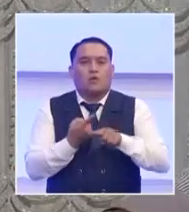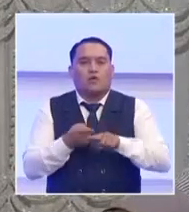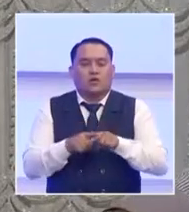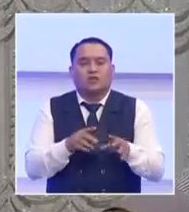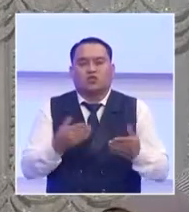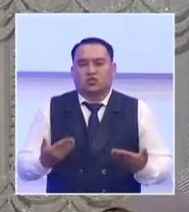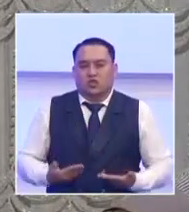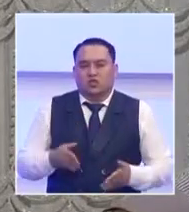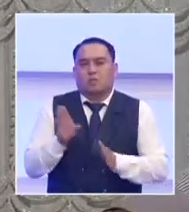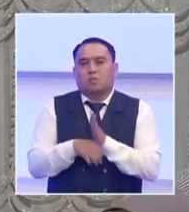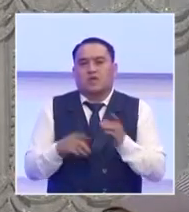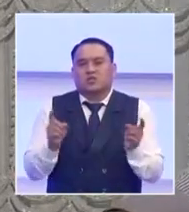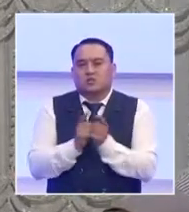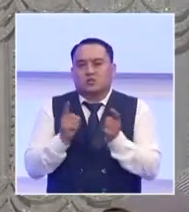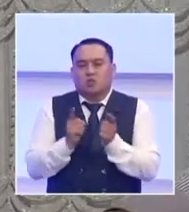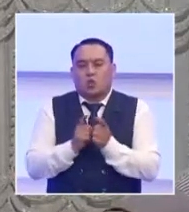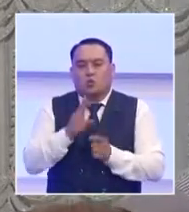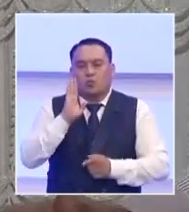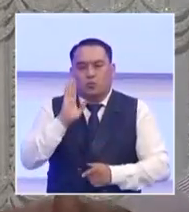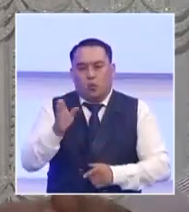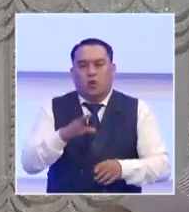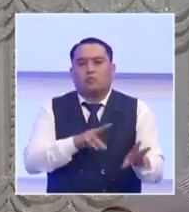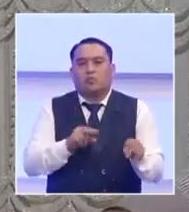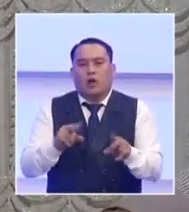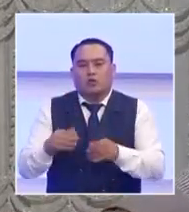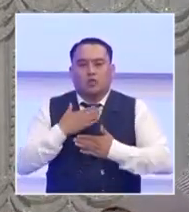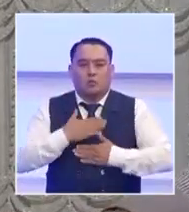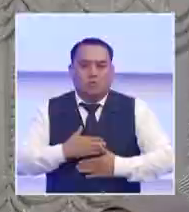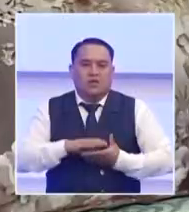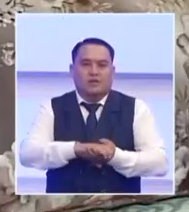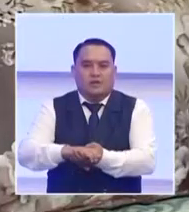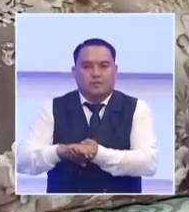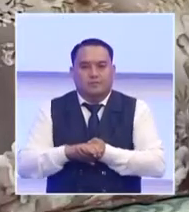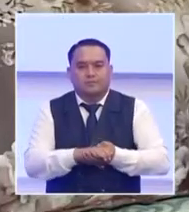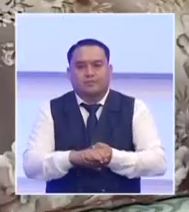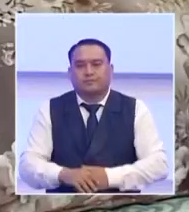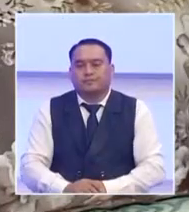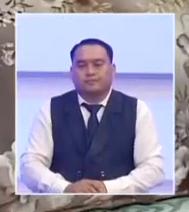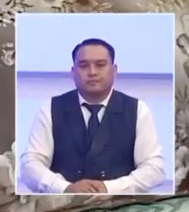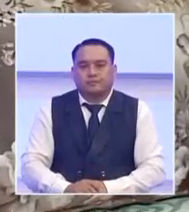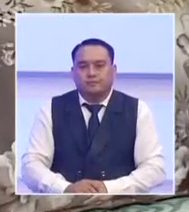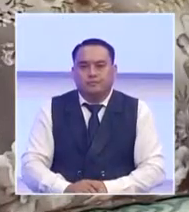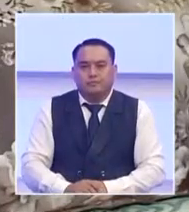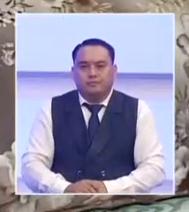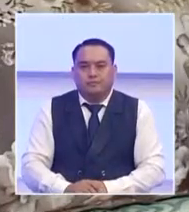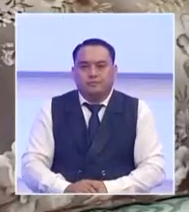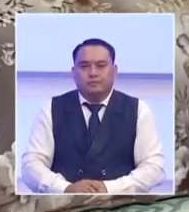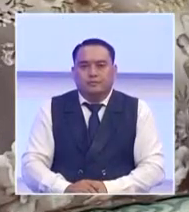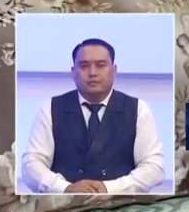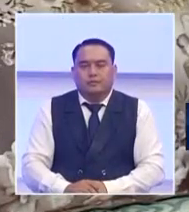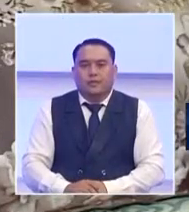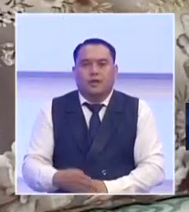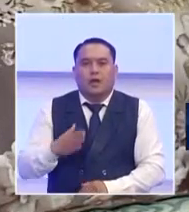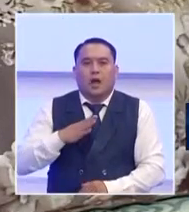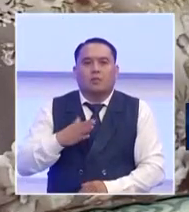будете жить без ссор тогда семья будет и достаток и благополучие и мир зенда на люблю вот паса я была